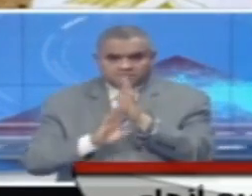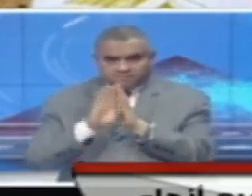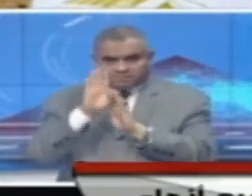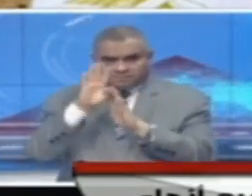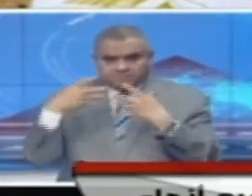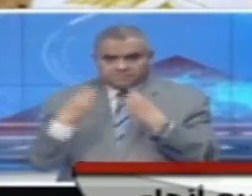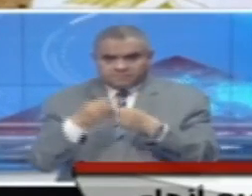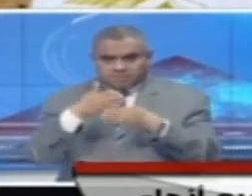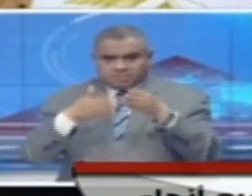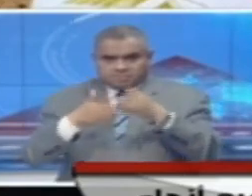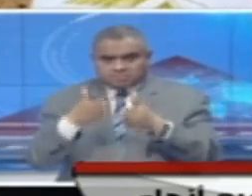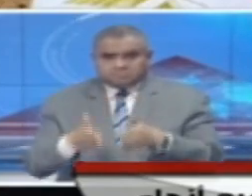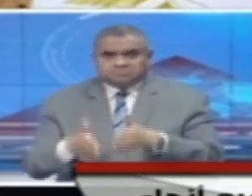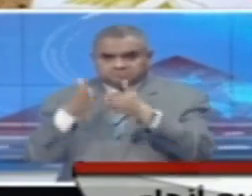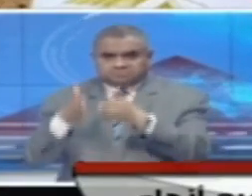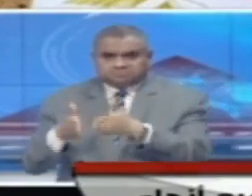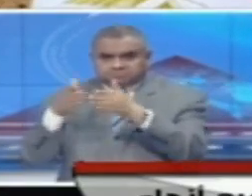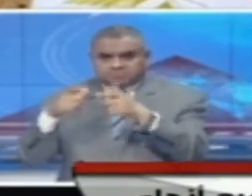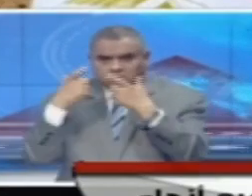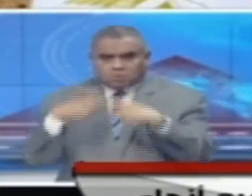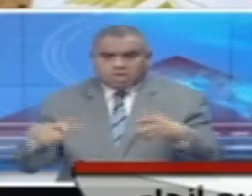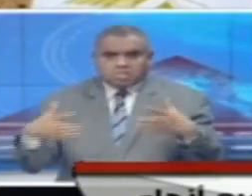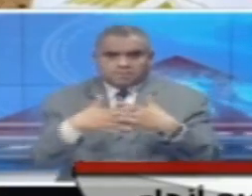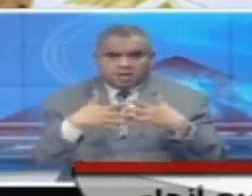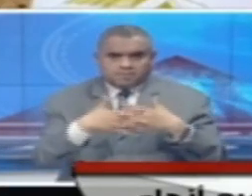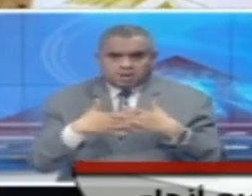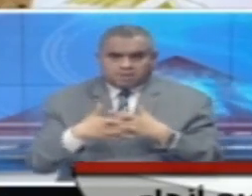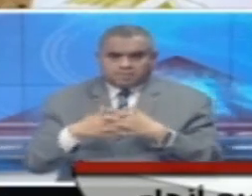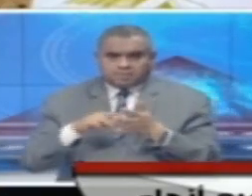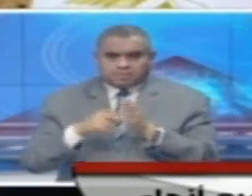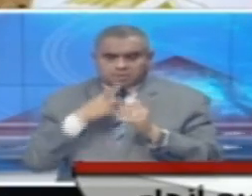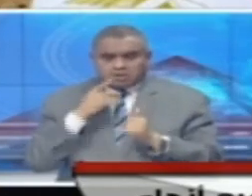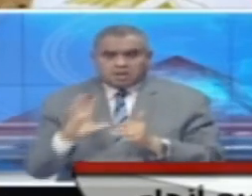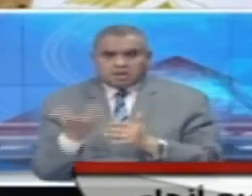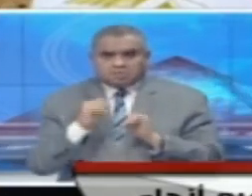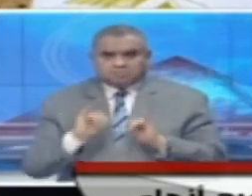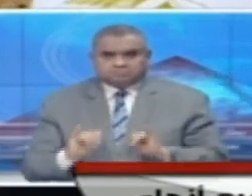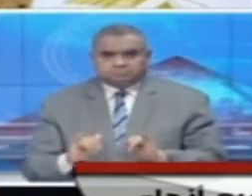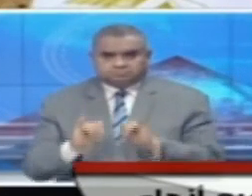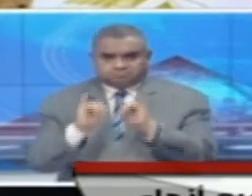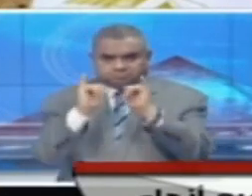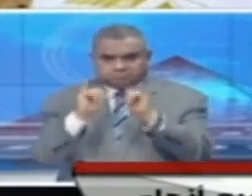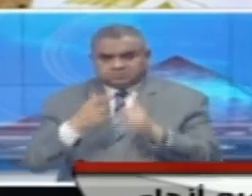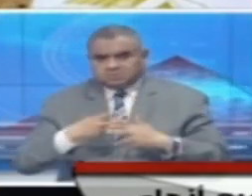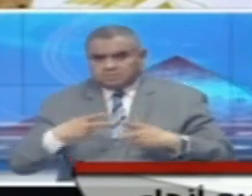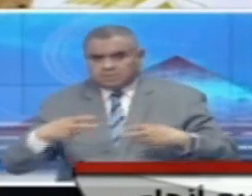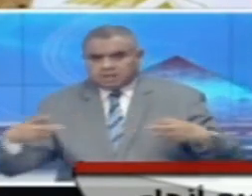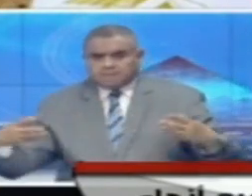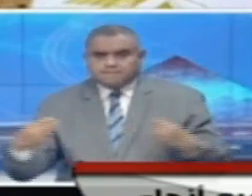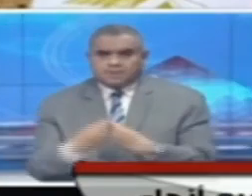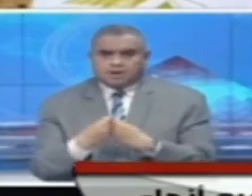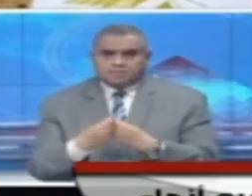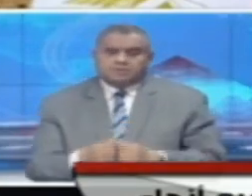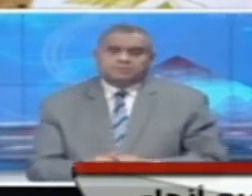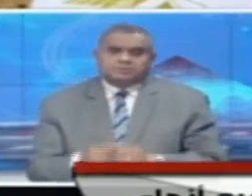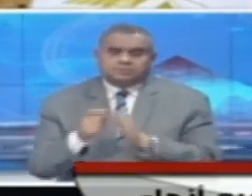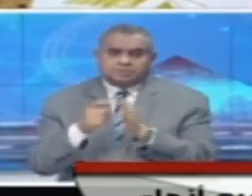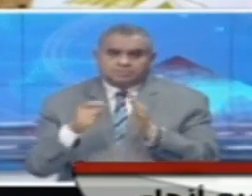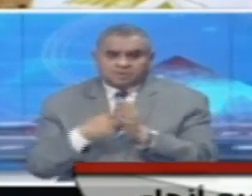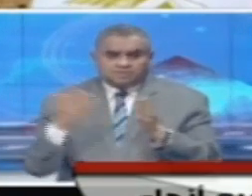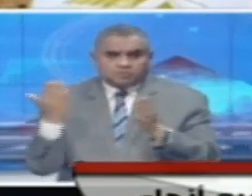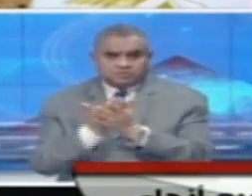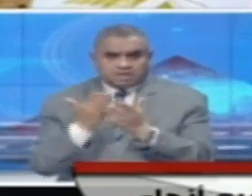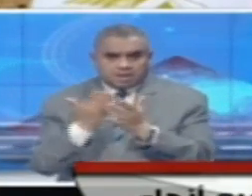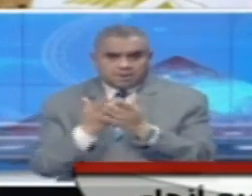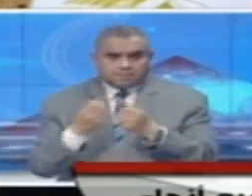لبناء وطن قوي متقدم وحديث في جميع المجالات، وذلك